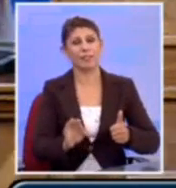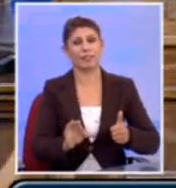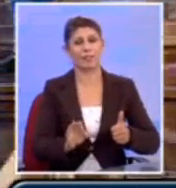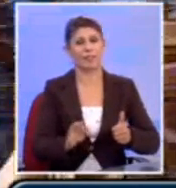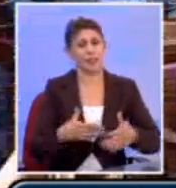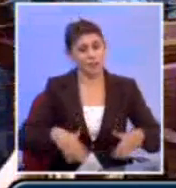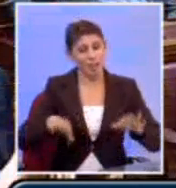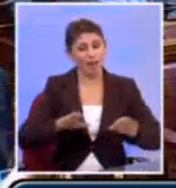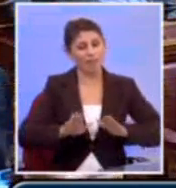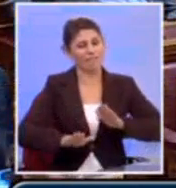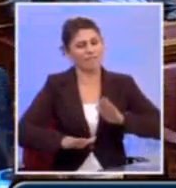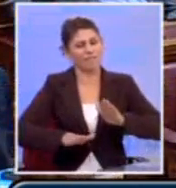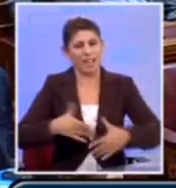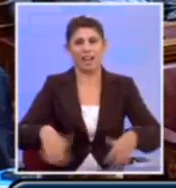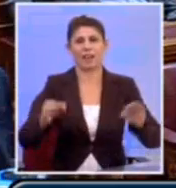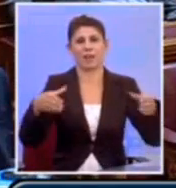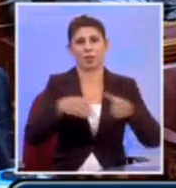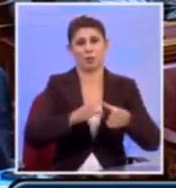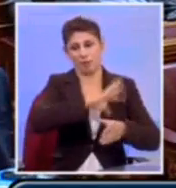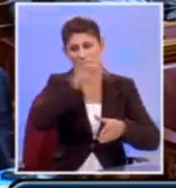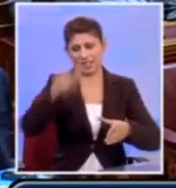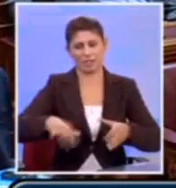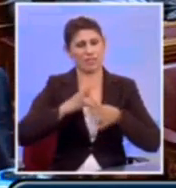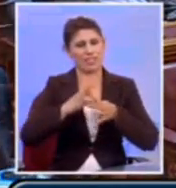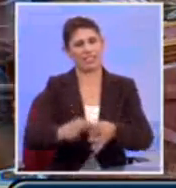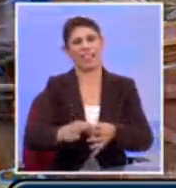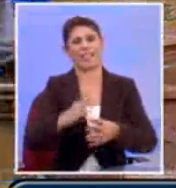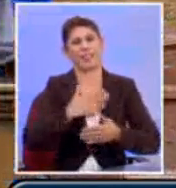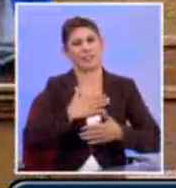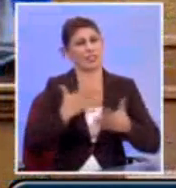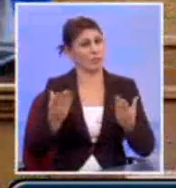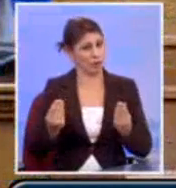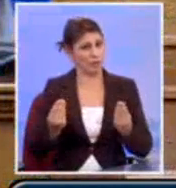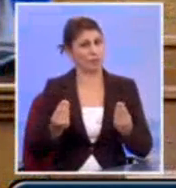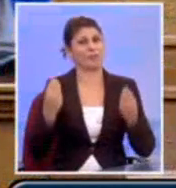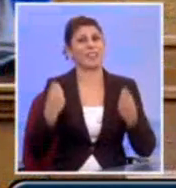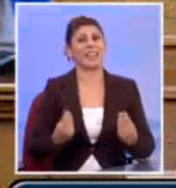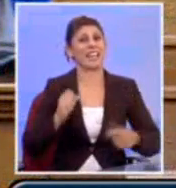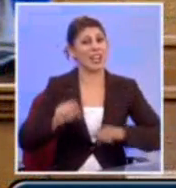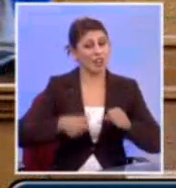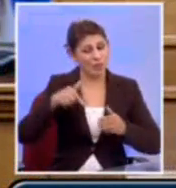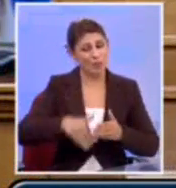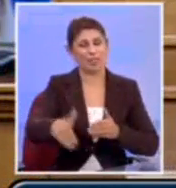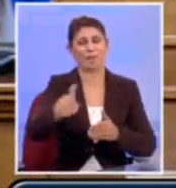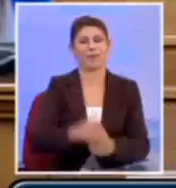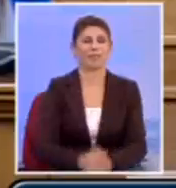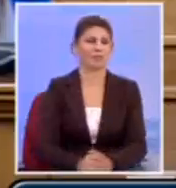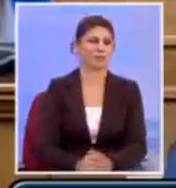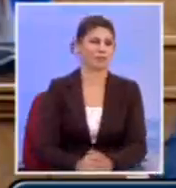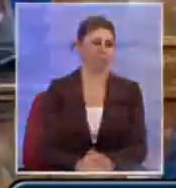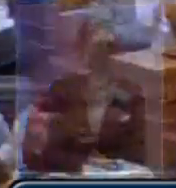τα πρώτα της βήματα και μέχρι σήμερα συνεχώς. Σας ευχαριστώ θερμά. Καλό αγώνα από εδώ και πέρα.